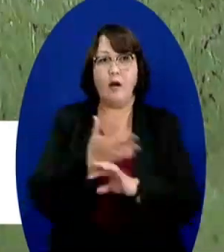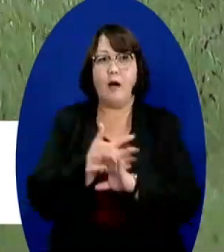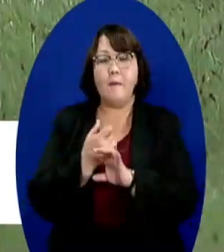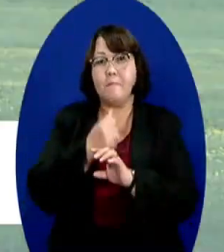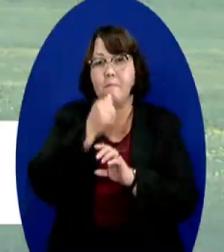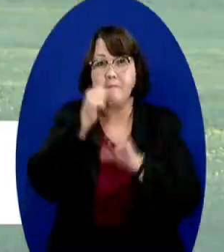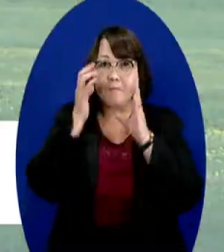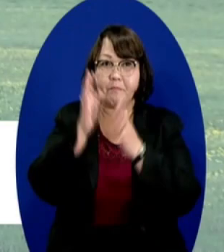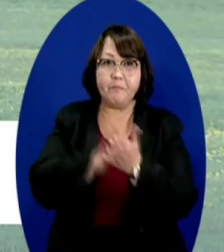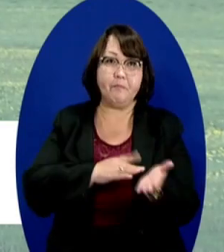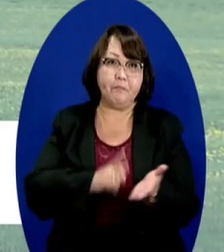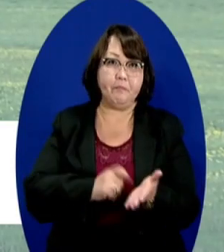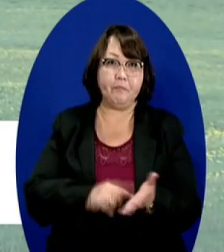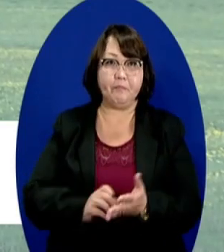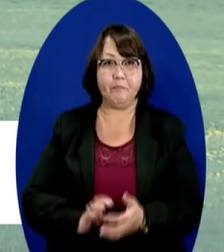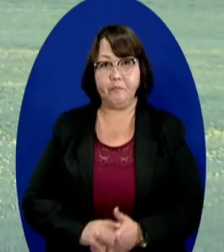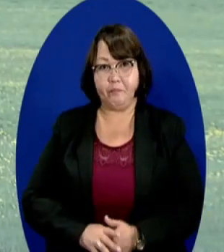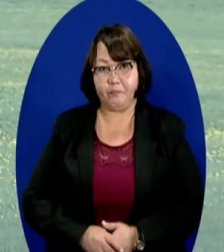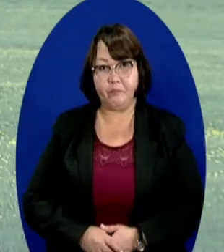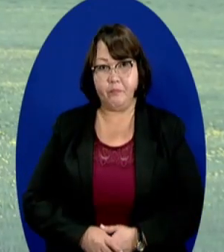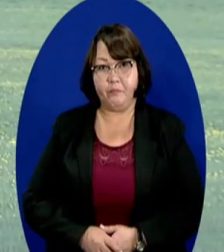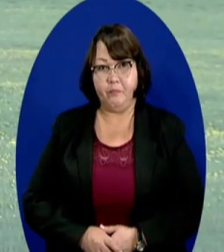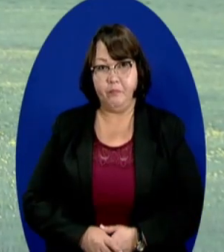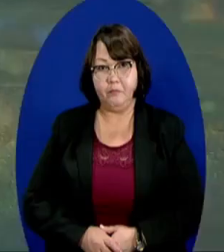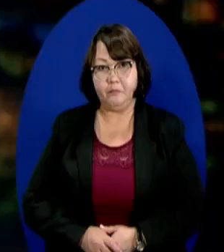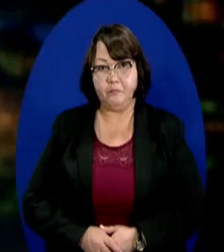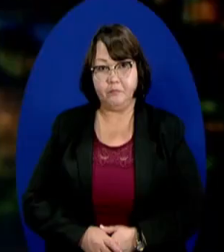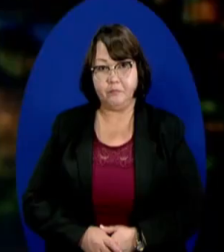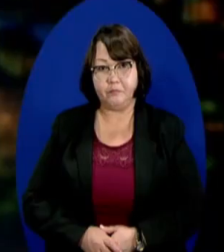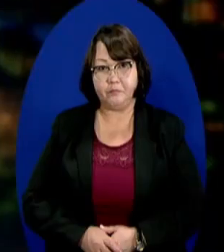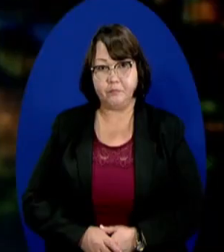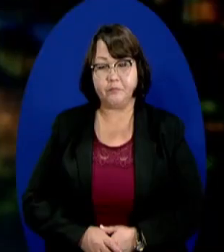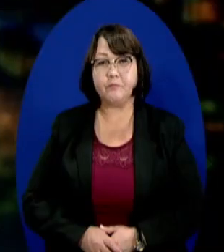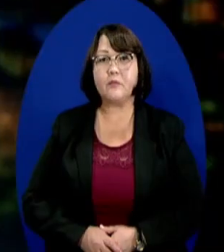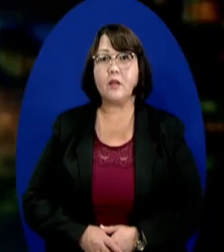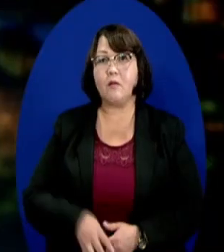хамгаалахыг салбарынхан уриаллаа. Монгол улс бүгд